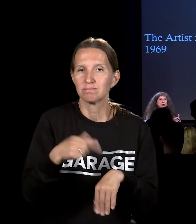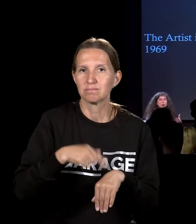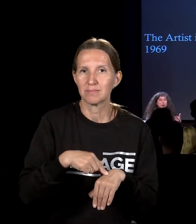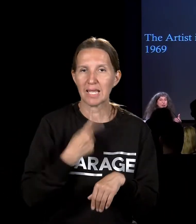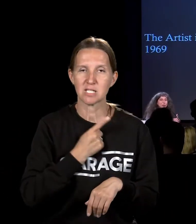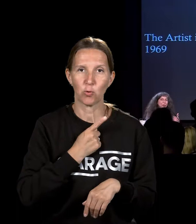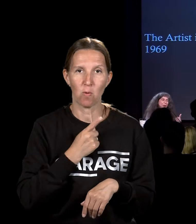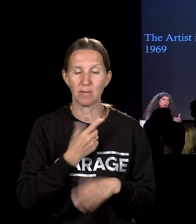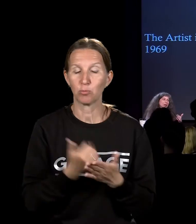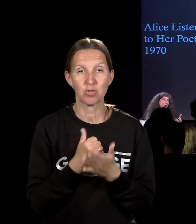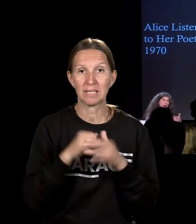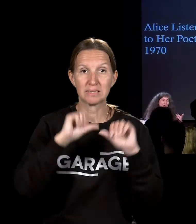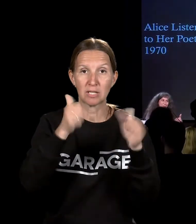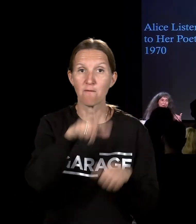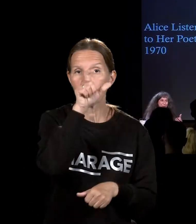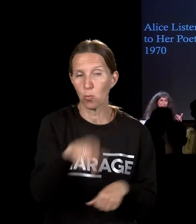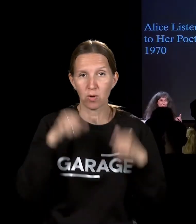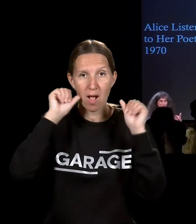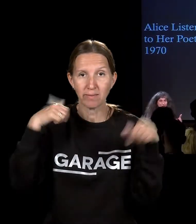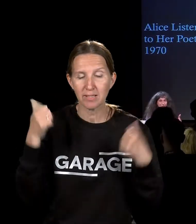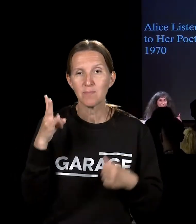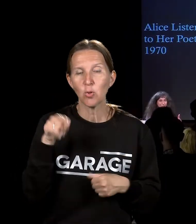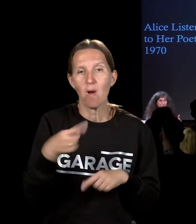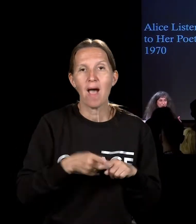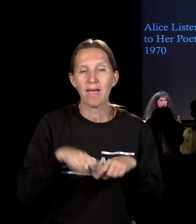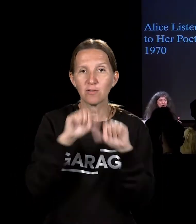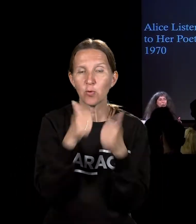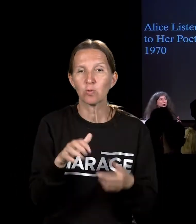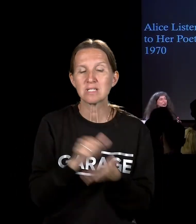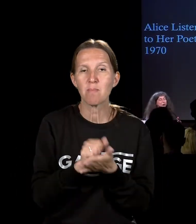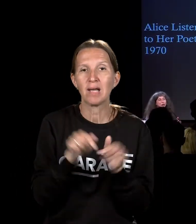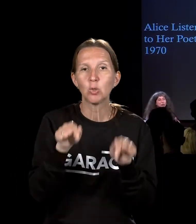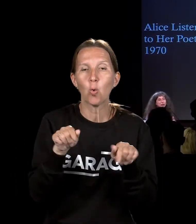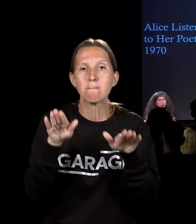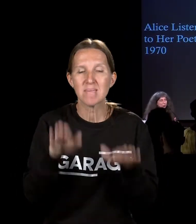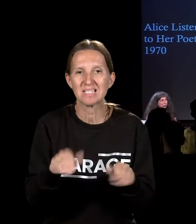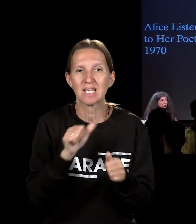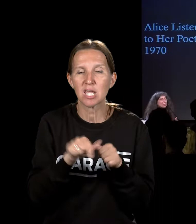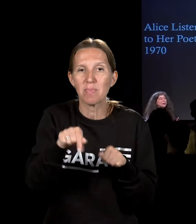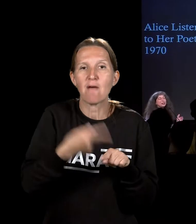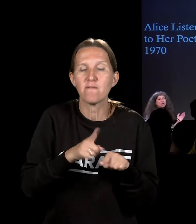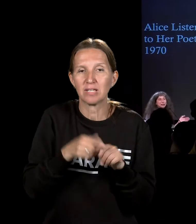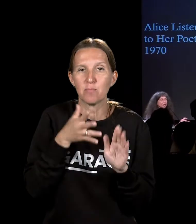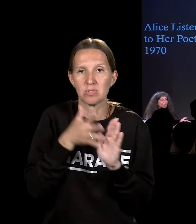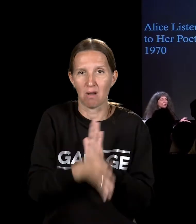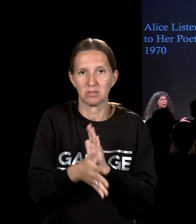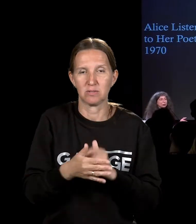фигура. Фигура анонимна, но фигура занимает то место в том пространстве, которое может занимать только этот человек, этот художник.